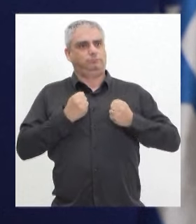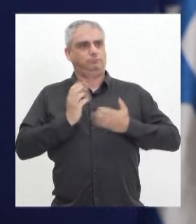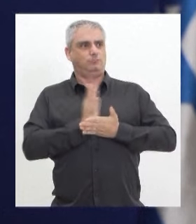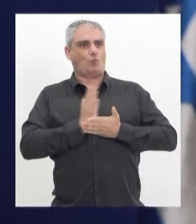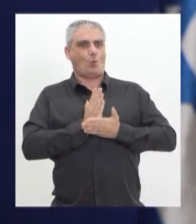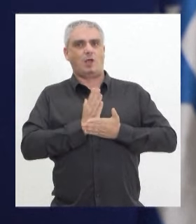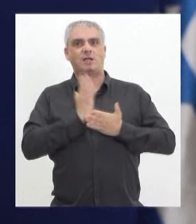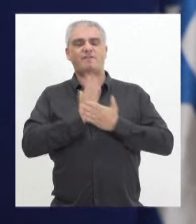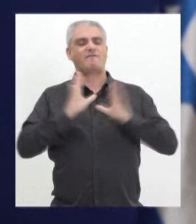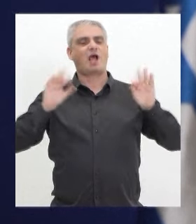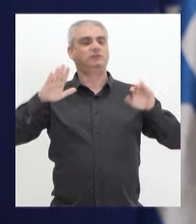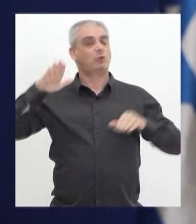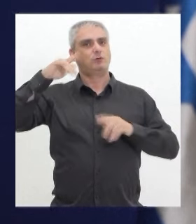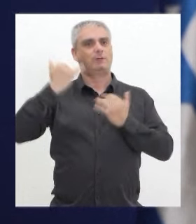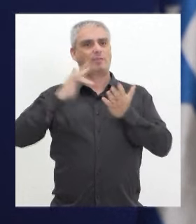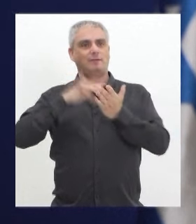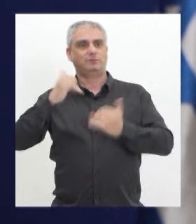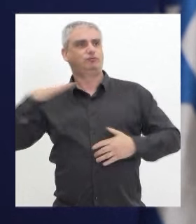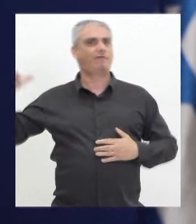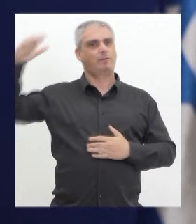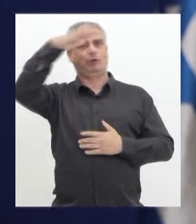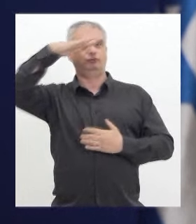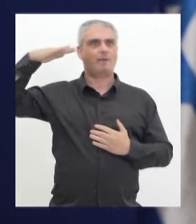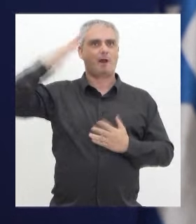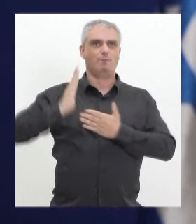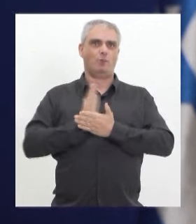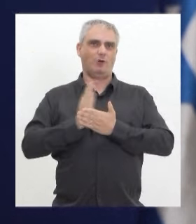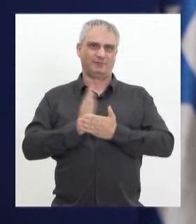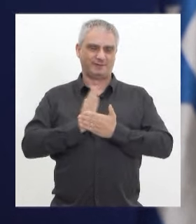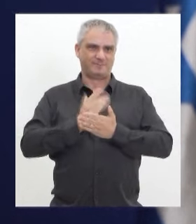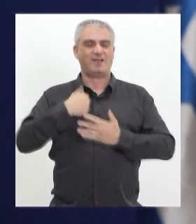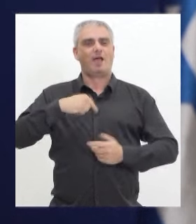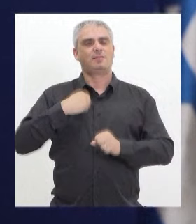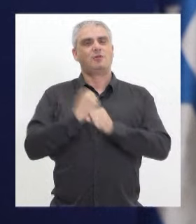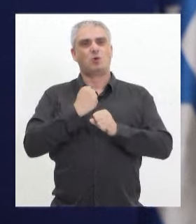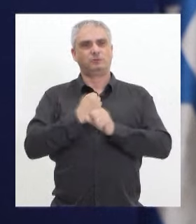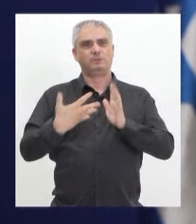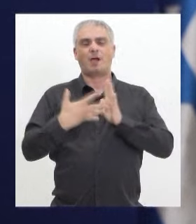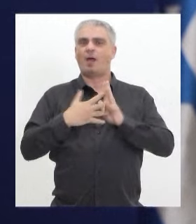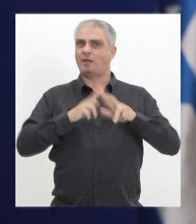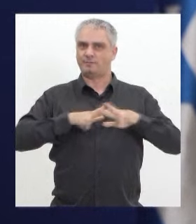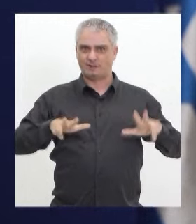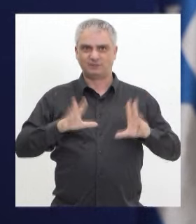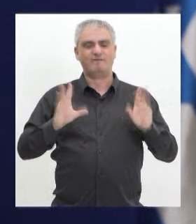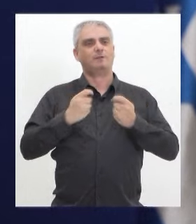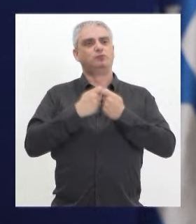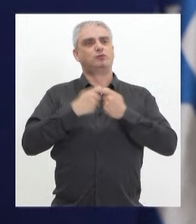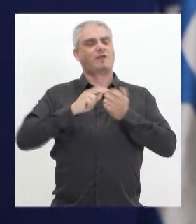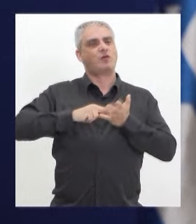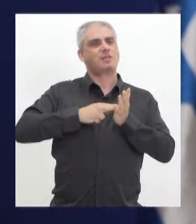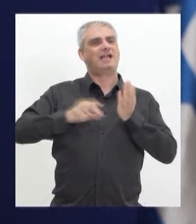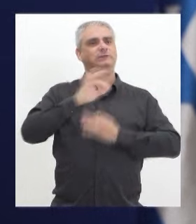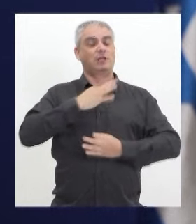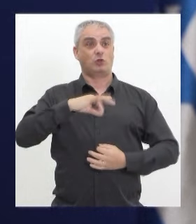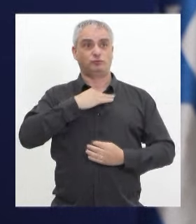ועשרות מטוסים נמצאים בשמיים ארוכים ומוכנים אנחנו מקיימים מערכת מצב עם השותפות האסטרטגיות